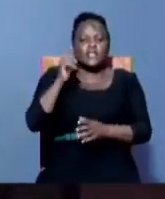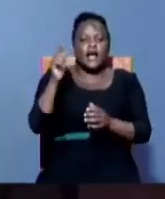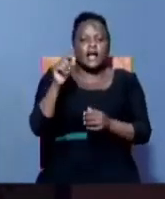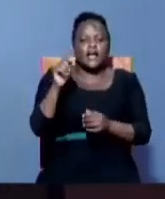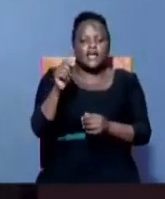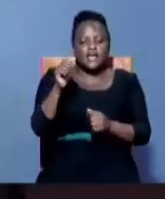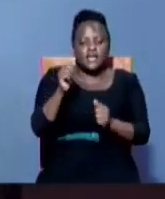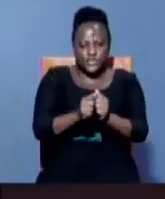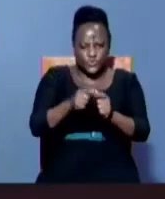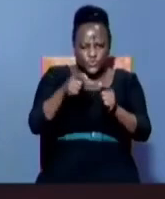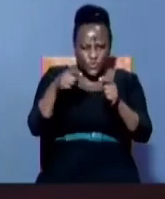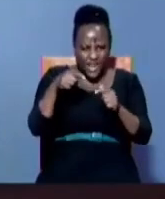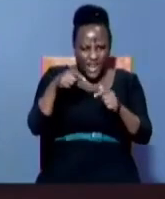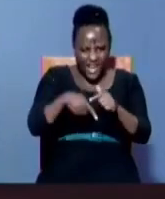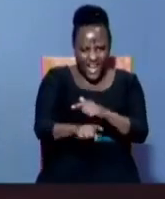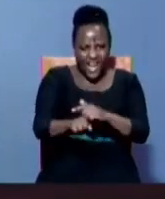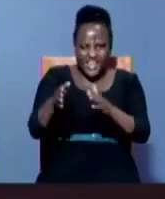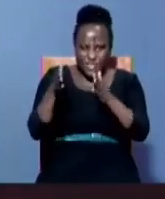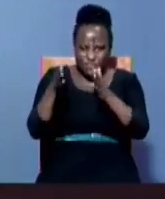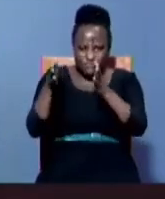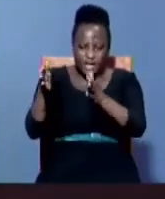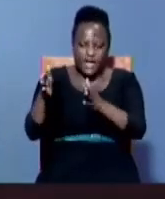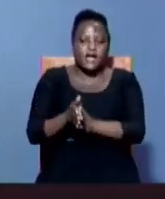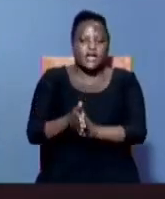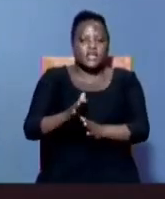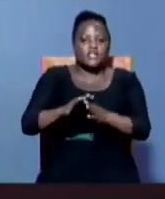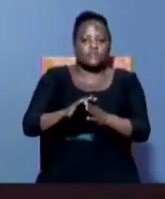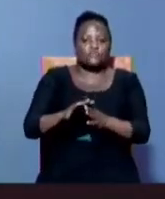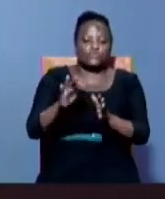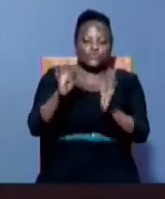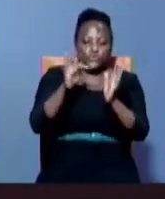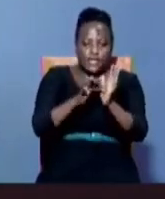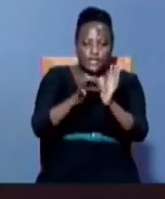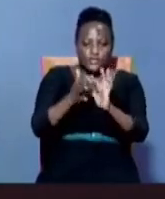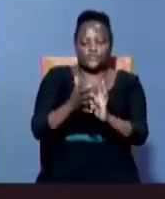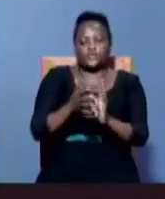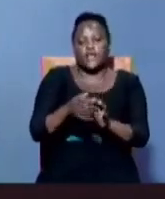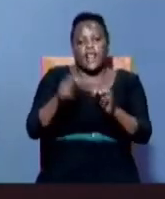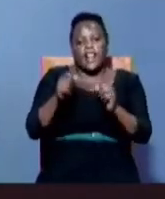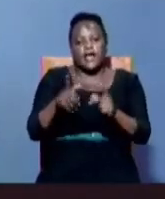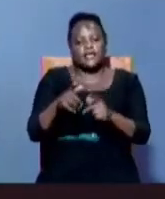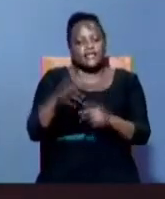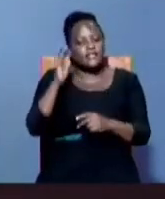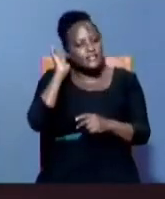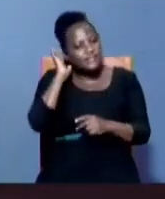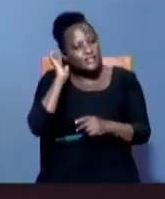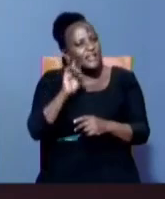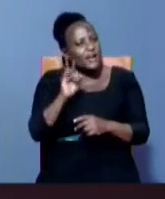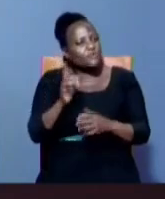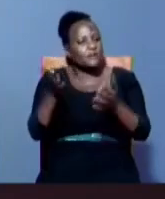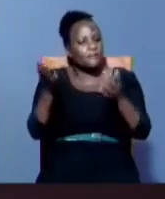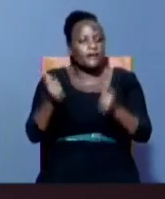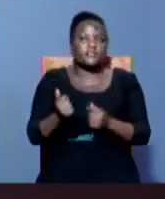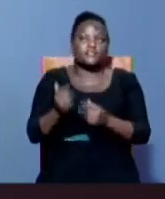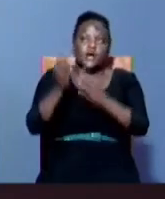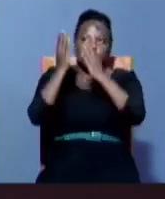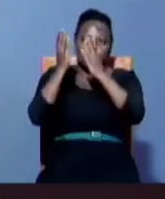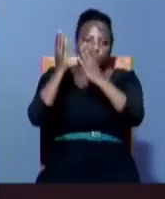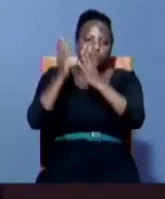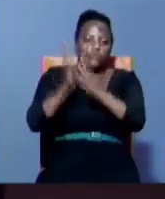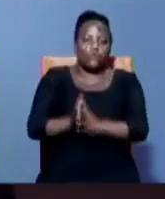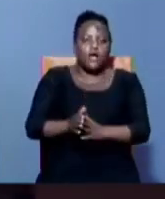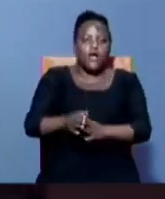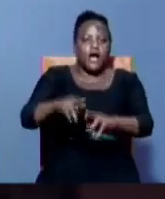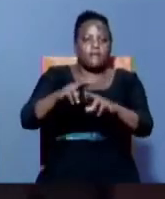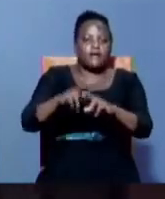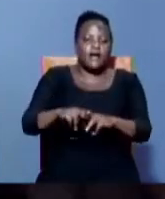kile kilimuhusu Mungu, kila kitu kilimuhusu Yesu, lakini sikiliza, utampata Mungu ameketi kwenye madhabahu